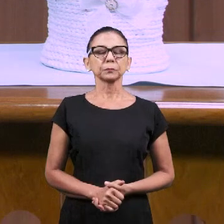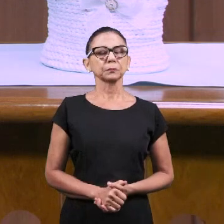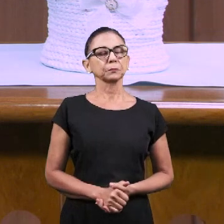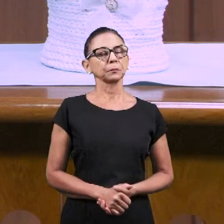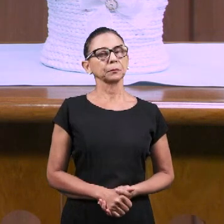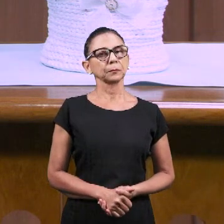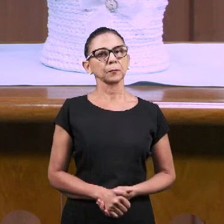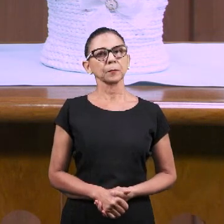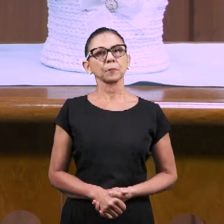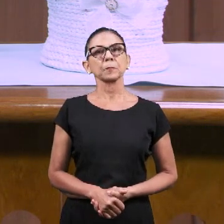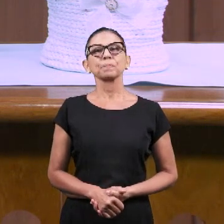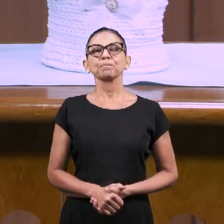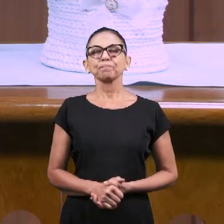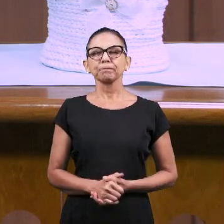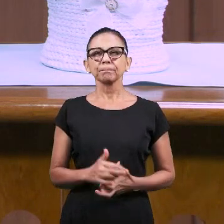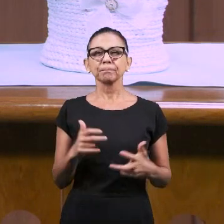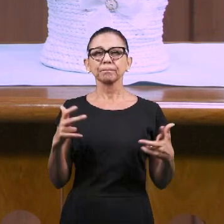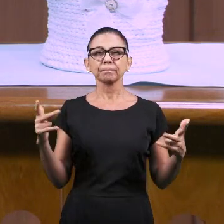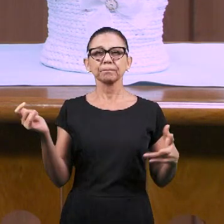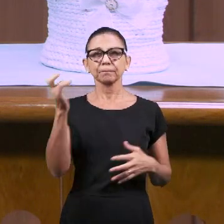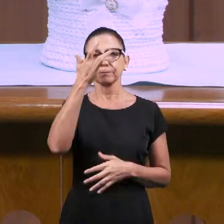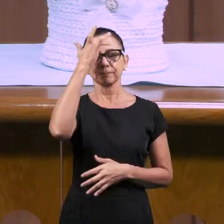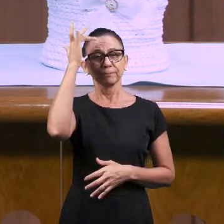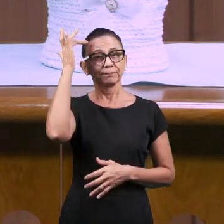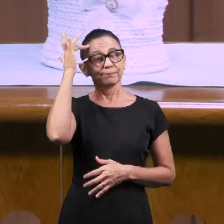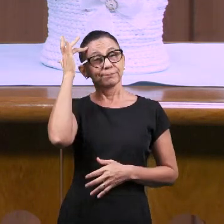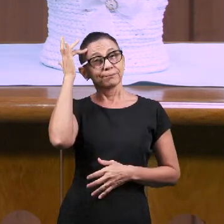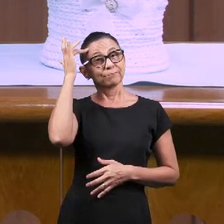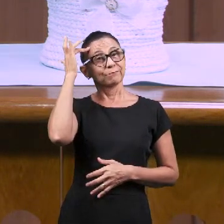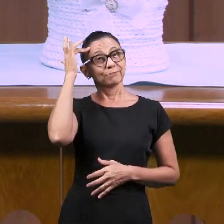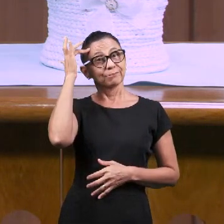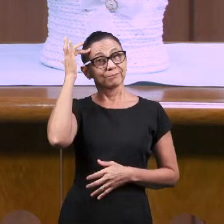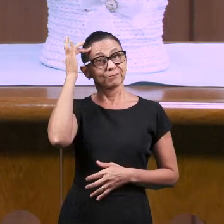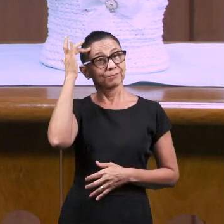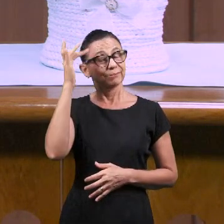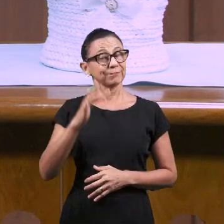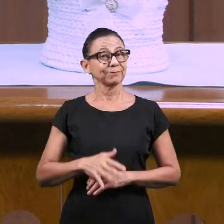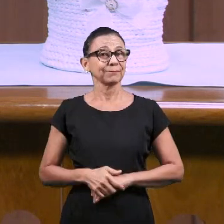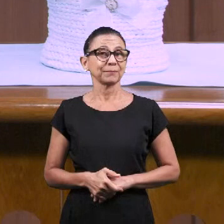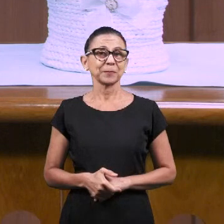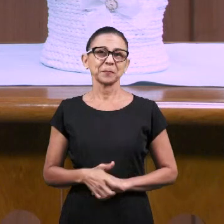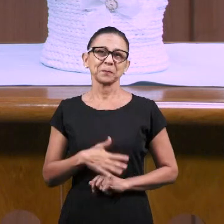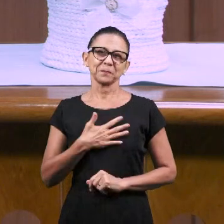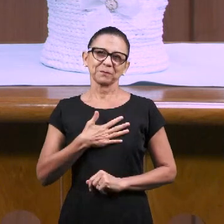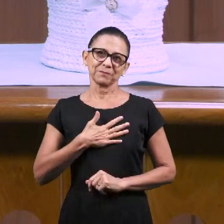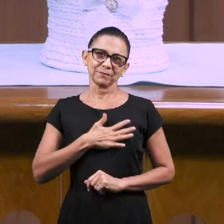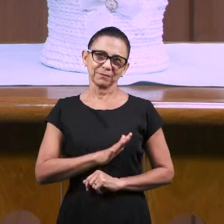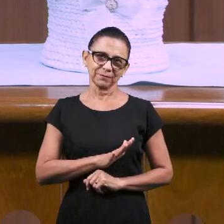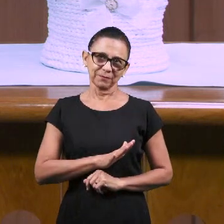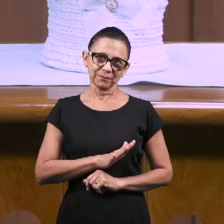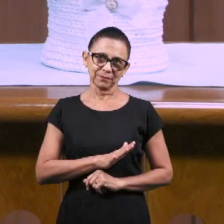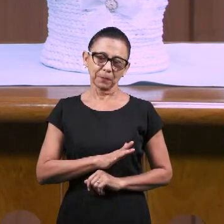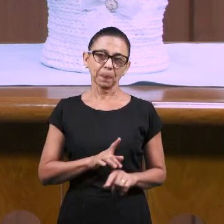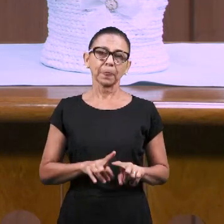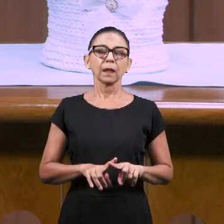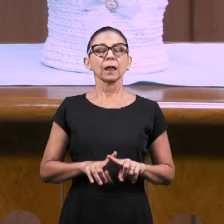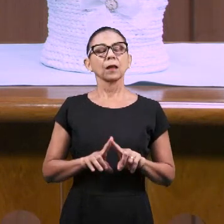il y a beaucoup de choses qui dérangent les gens, mais qui plaît.